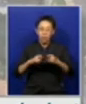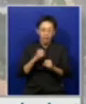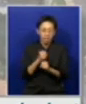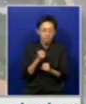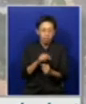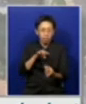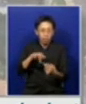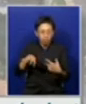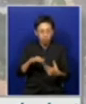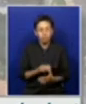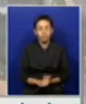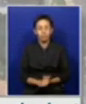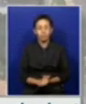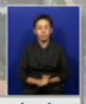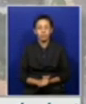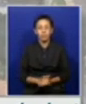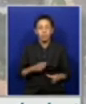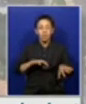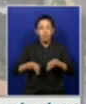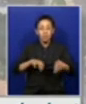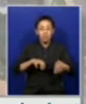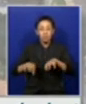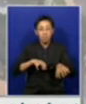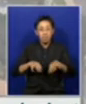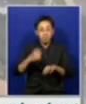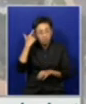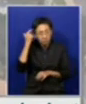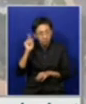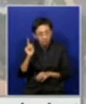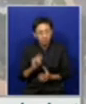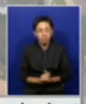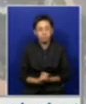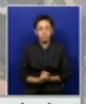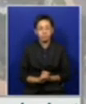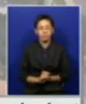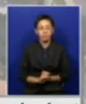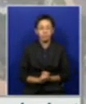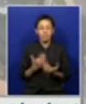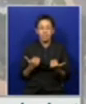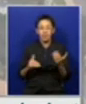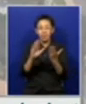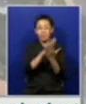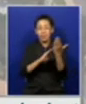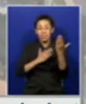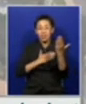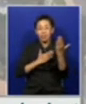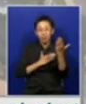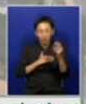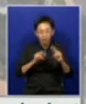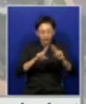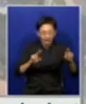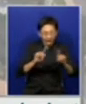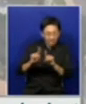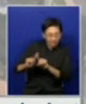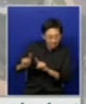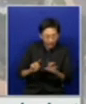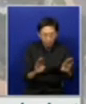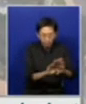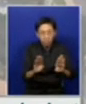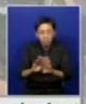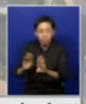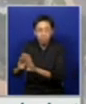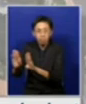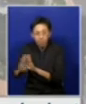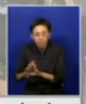ครับแล้วการจัดการที่ชาญฉลาดเรื่องของการปิดประเทศการมีซูเปอร์สเปรดเดอร์นะครับ